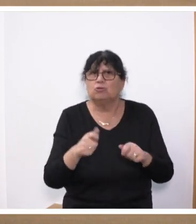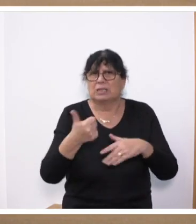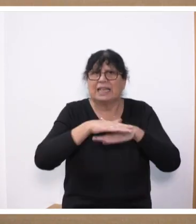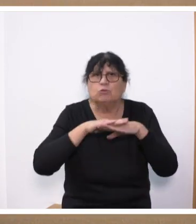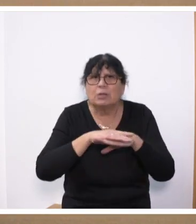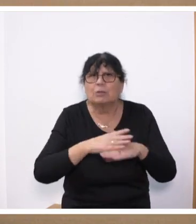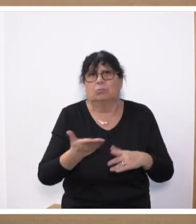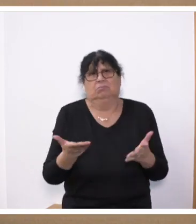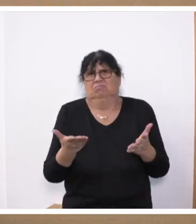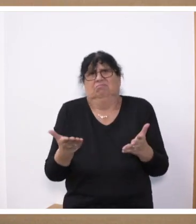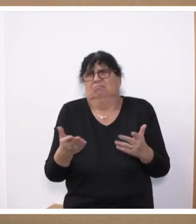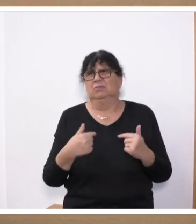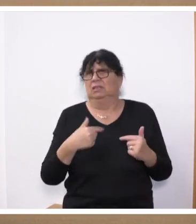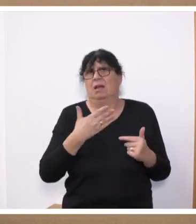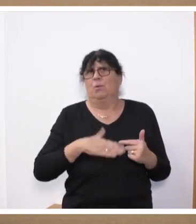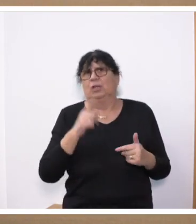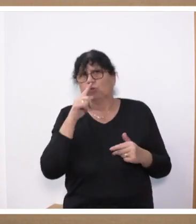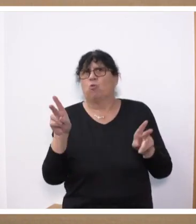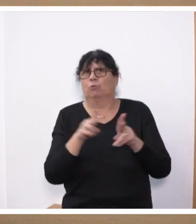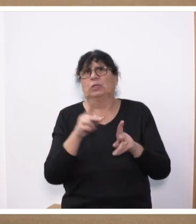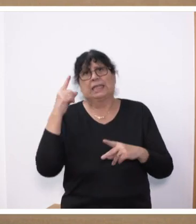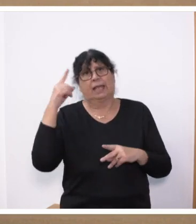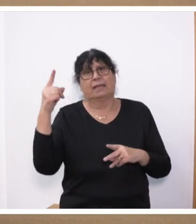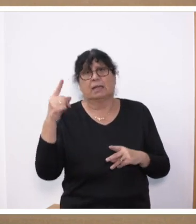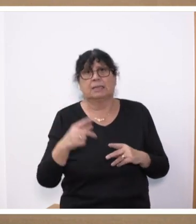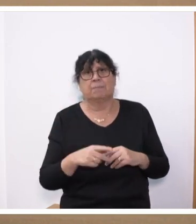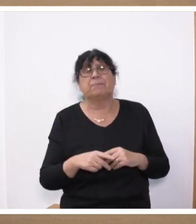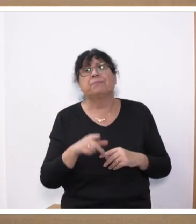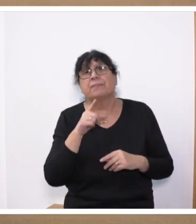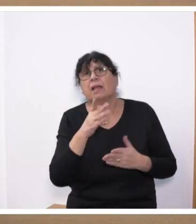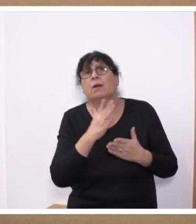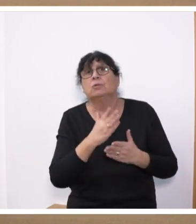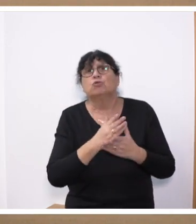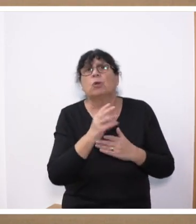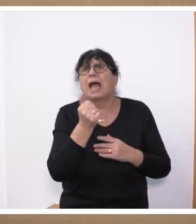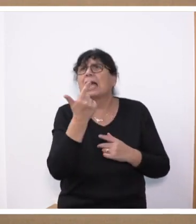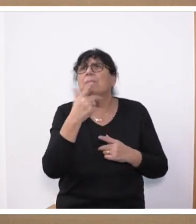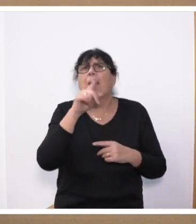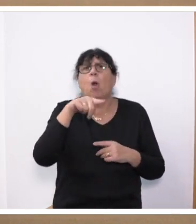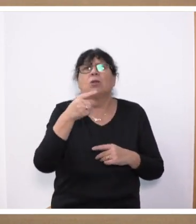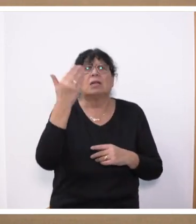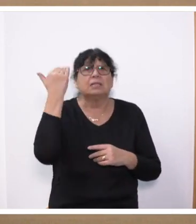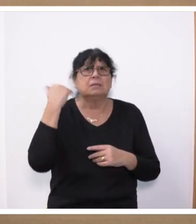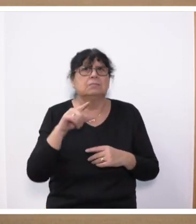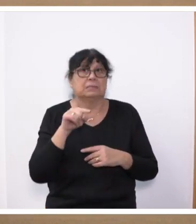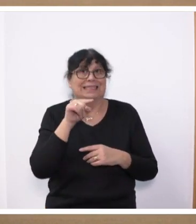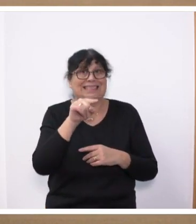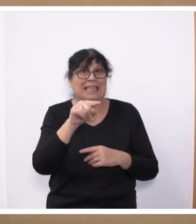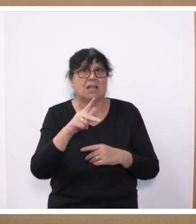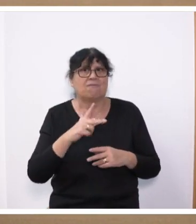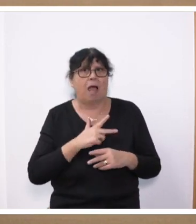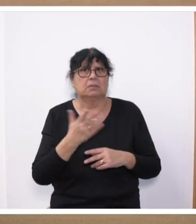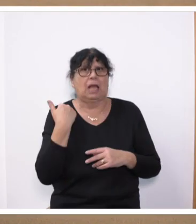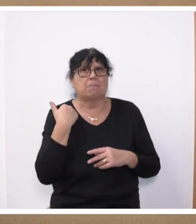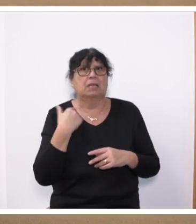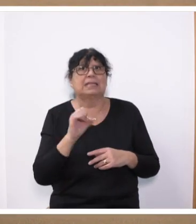Entschuldigung. Ich möchte nur noch mal kurz daran erinnern, es liegt schon ein paar Monate zurück, da waren Sie es, die der